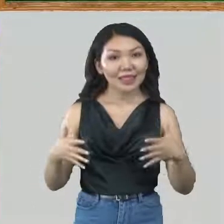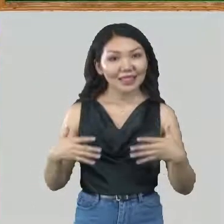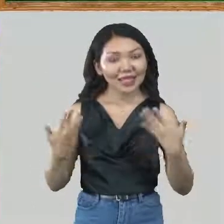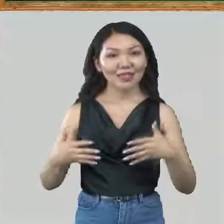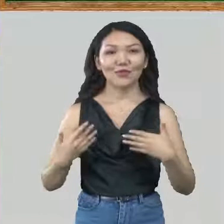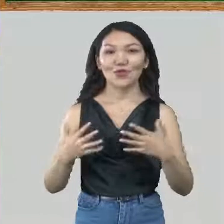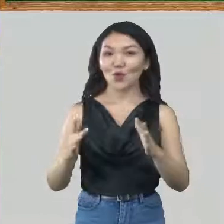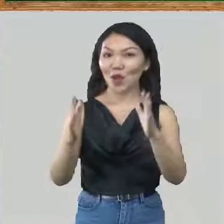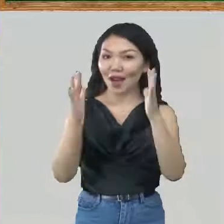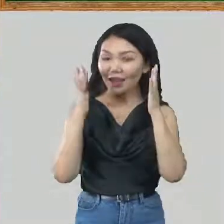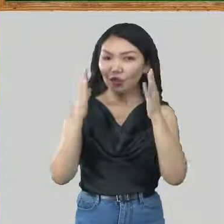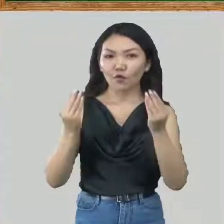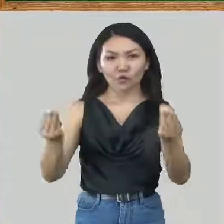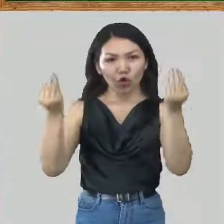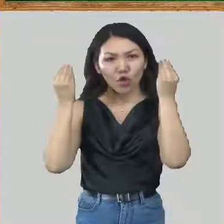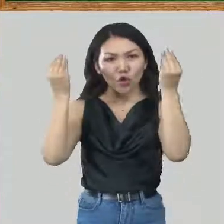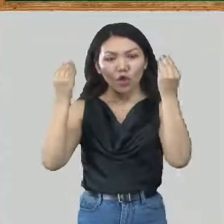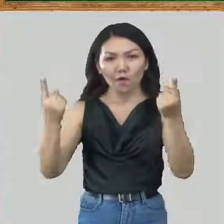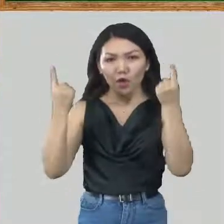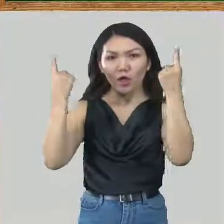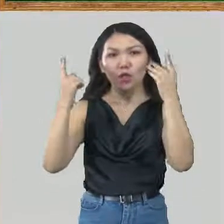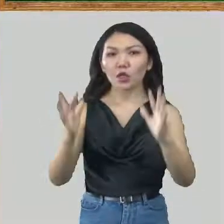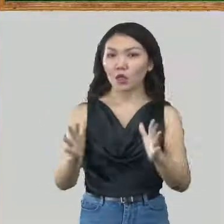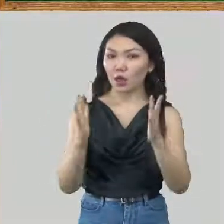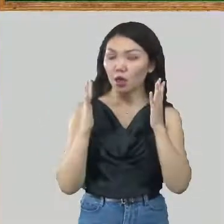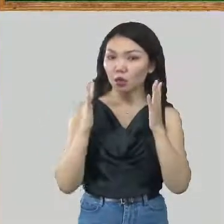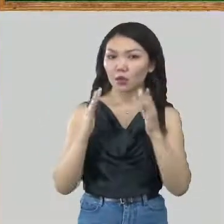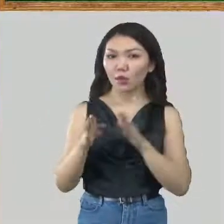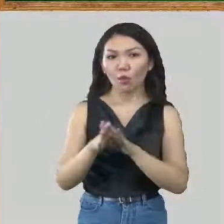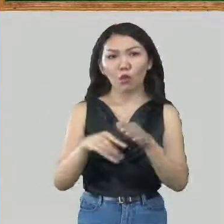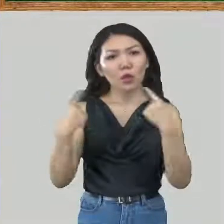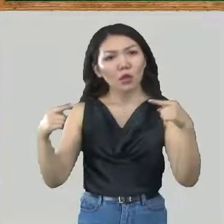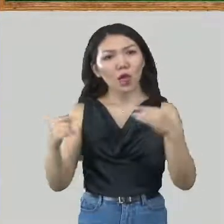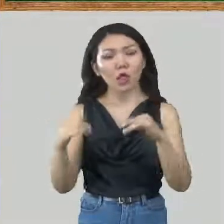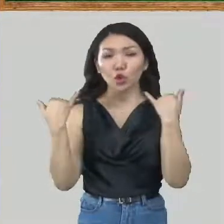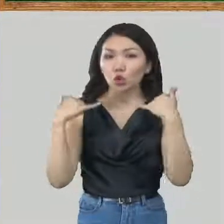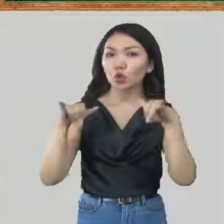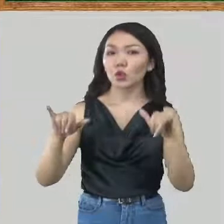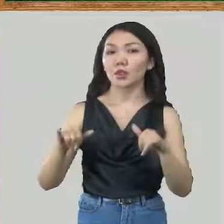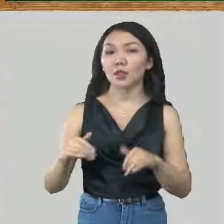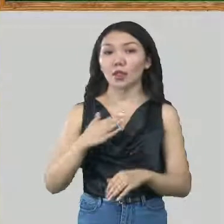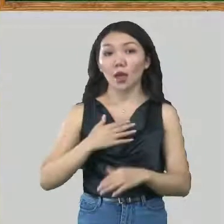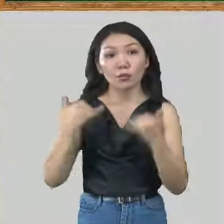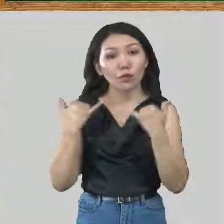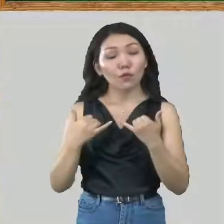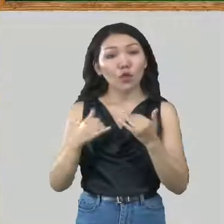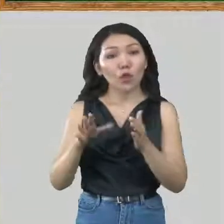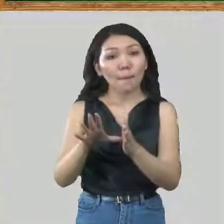Здравствуй, лес, великий лес, полон разных ты чудес. Нам сегодня